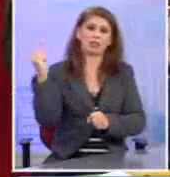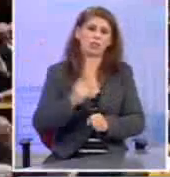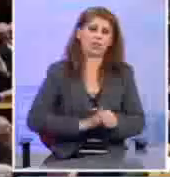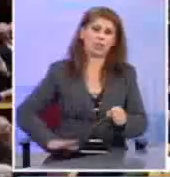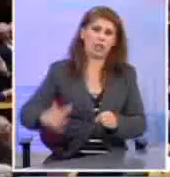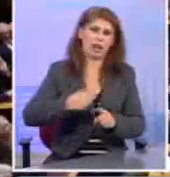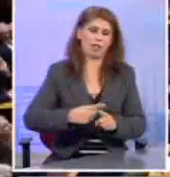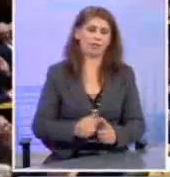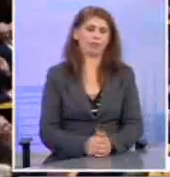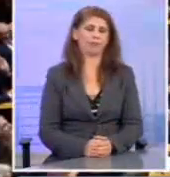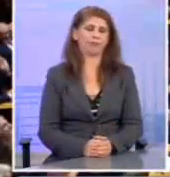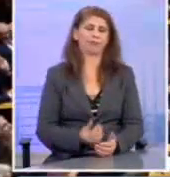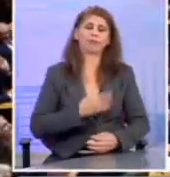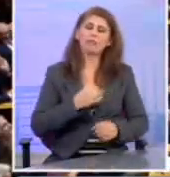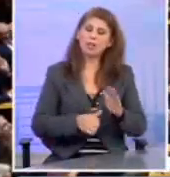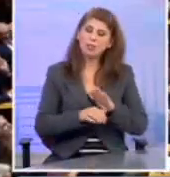Κύριε Πρόεδρε, κλείνω.